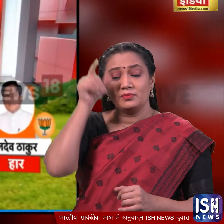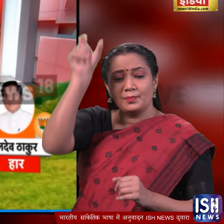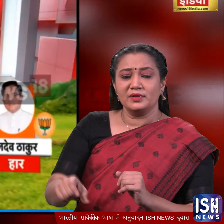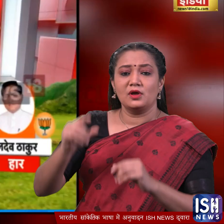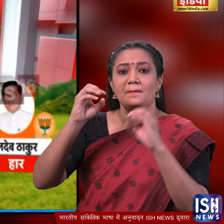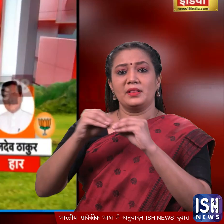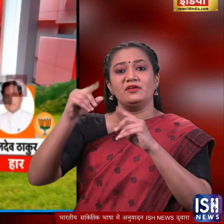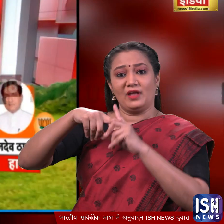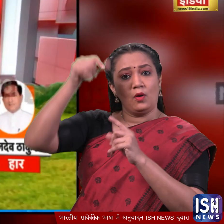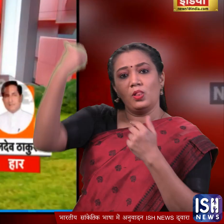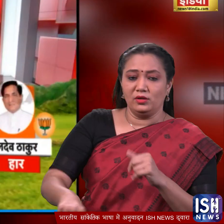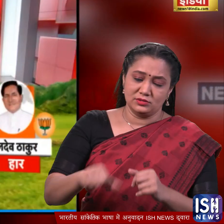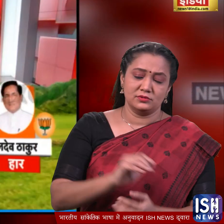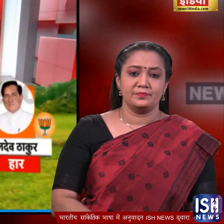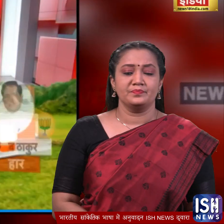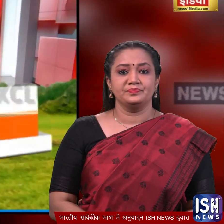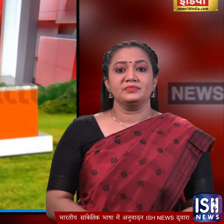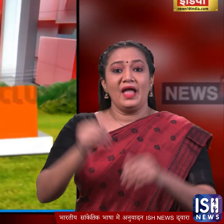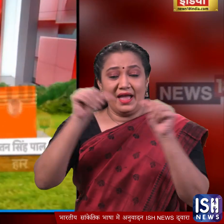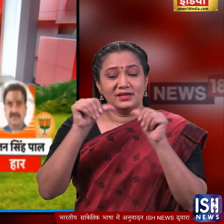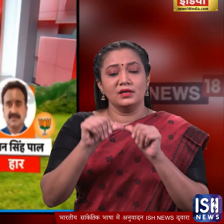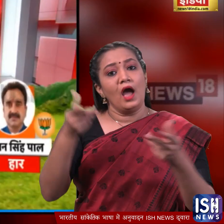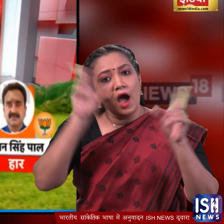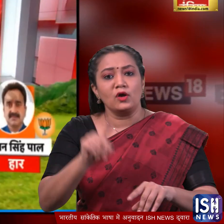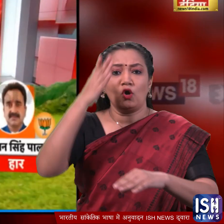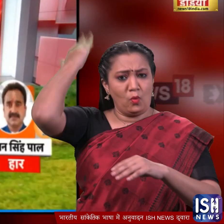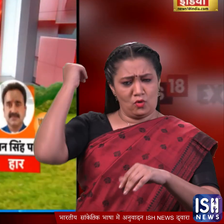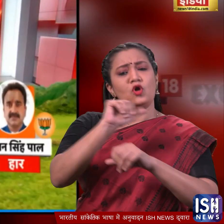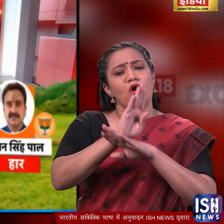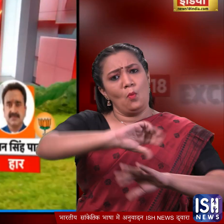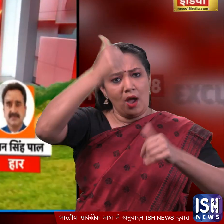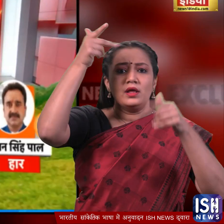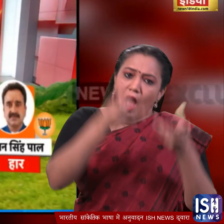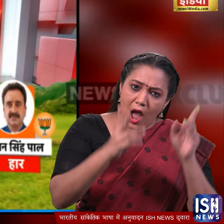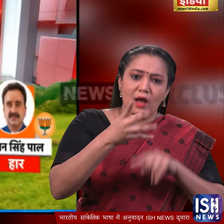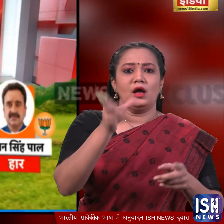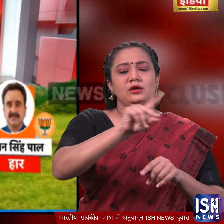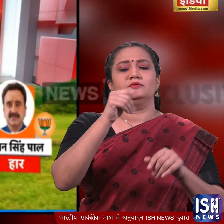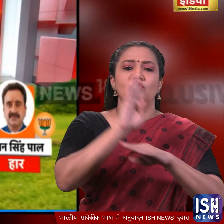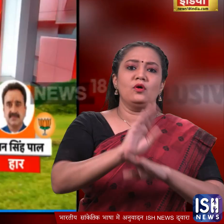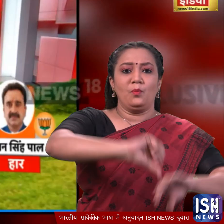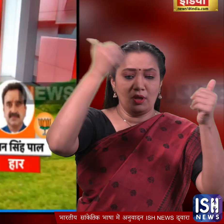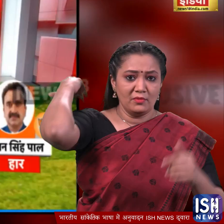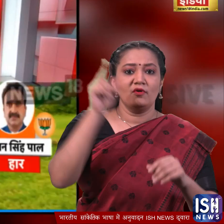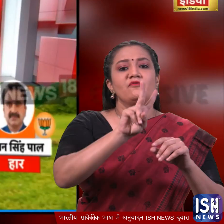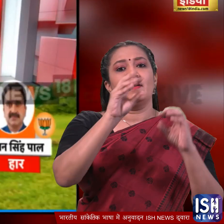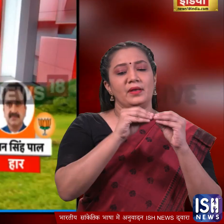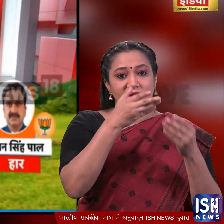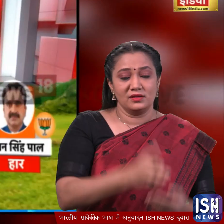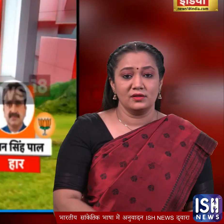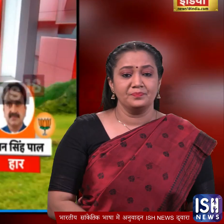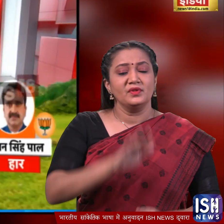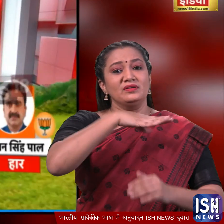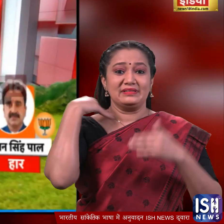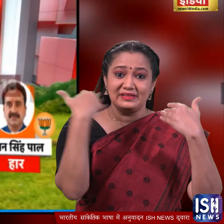प्रत्याशी बलदेव ठाकुर को मात दी। वहीं अर्की विधानसभा सीट पर एक बार फिर से कांग्रेस की झोली में गिरी। वहां से पहले वीरभद्र सिंह विधायक थे,